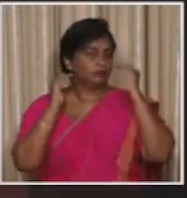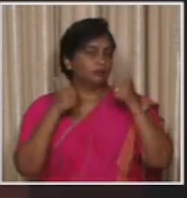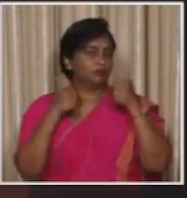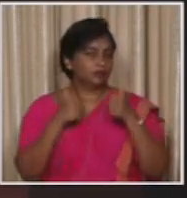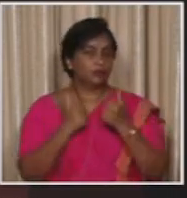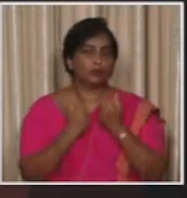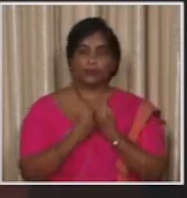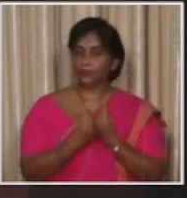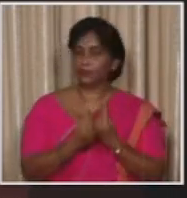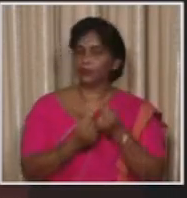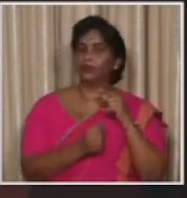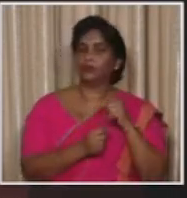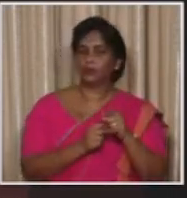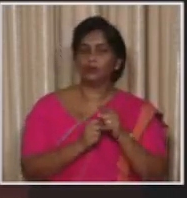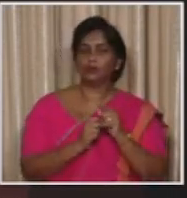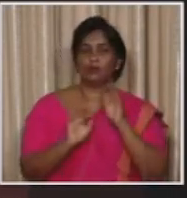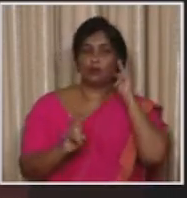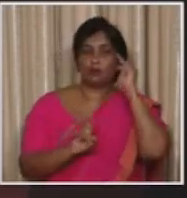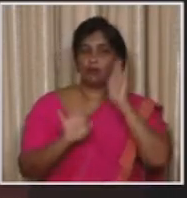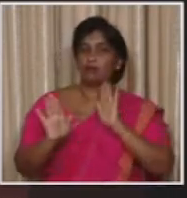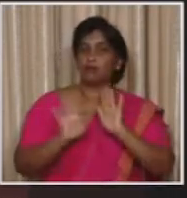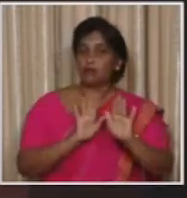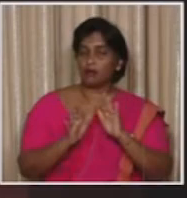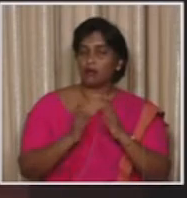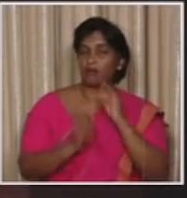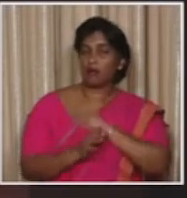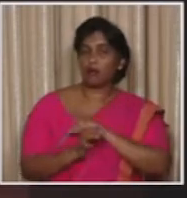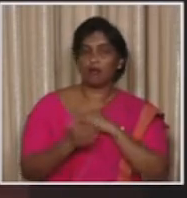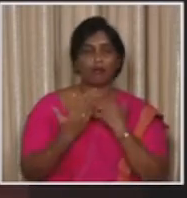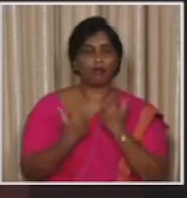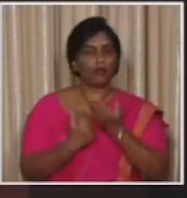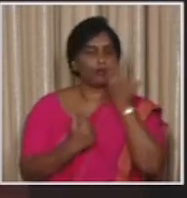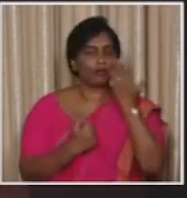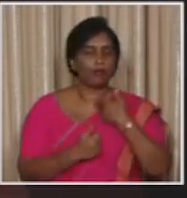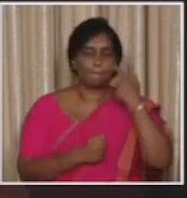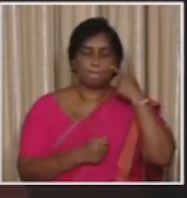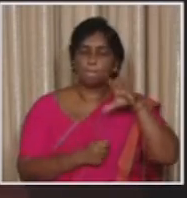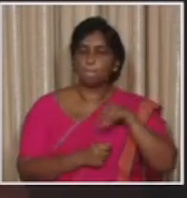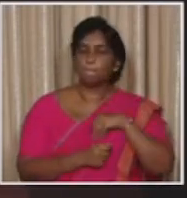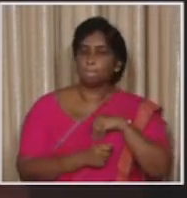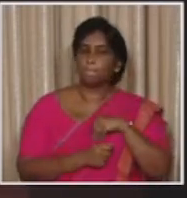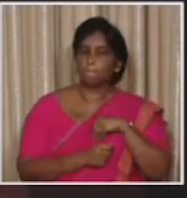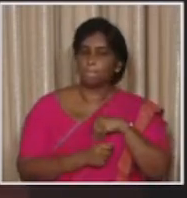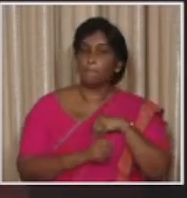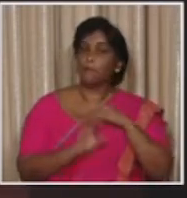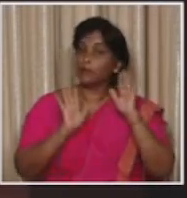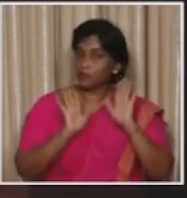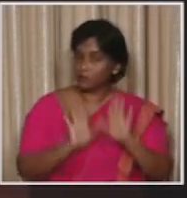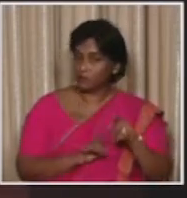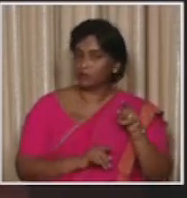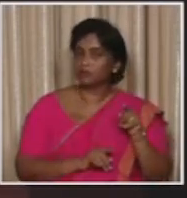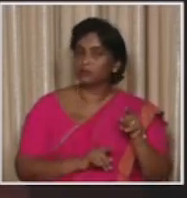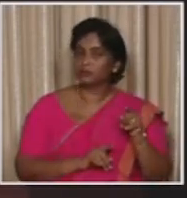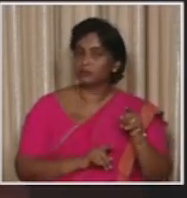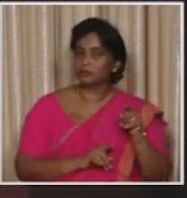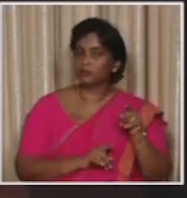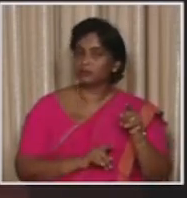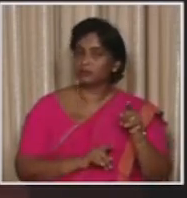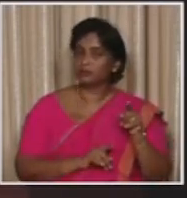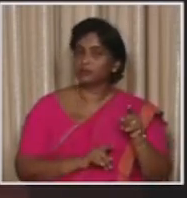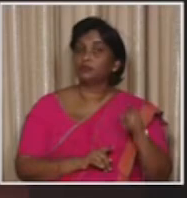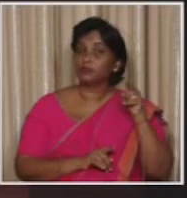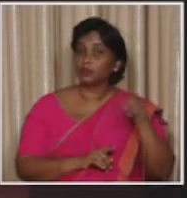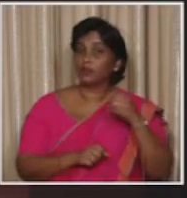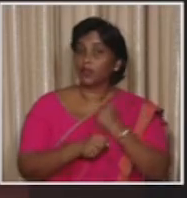කාර්යශූර කළමනාකරණයකින් ලාභ වැඩි කරගන්න ඕන අපි පිළිගන්නවා. නමුත් මේ